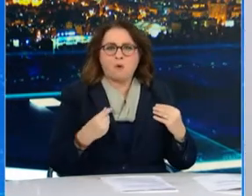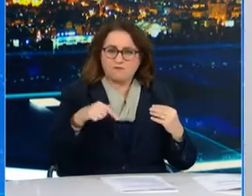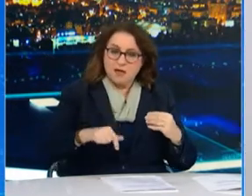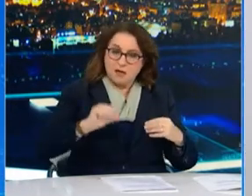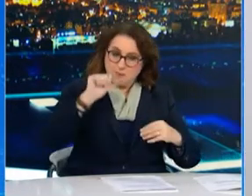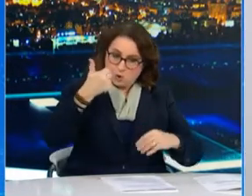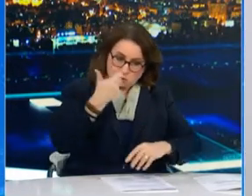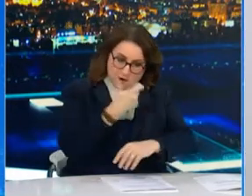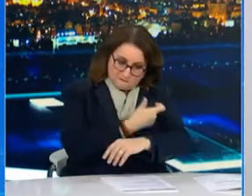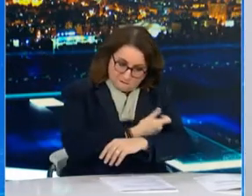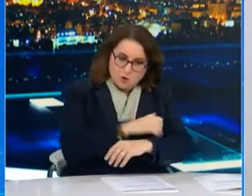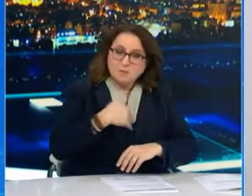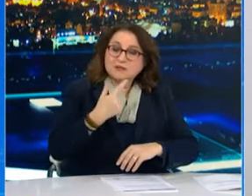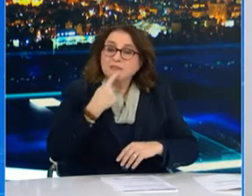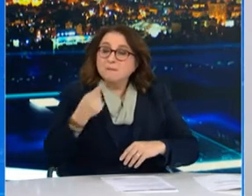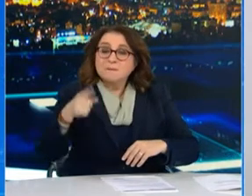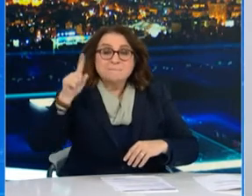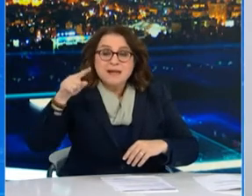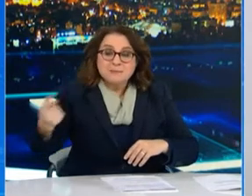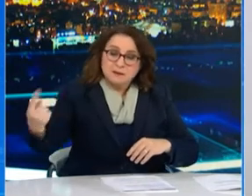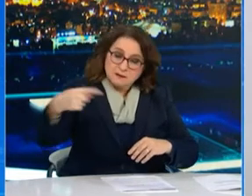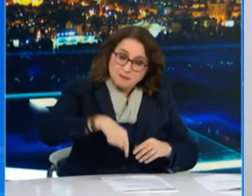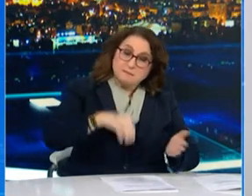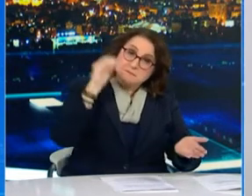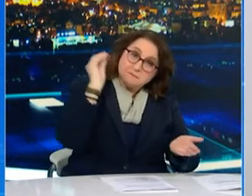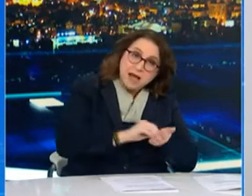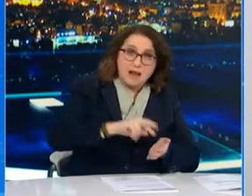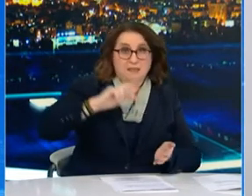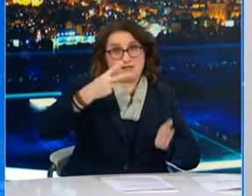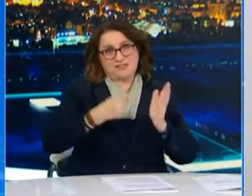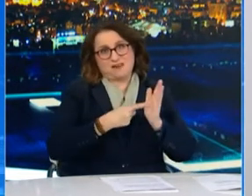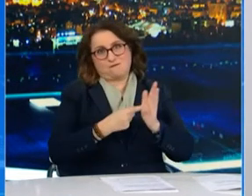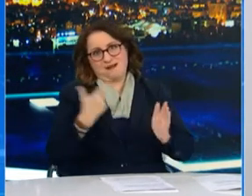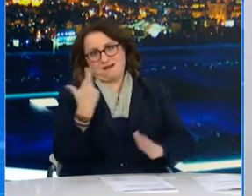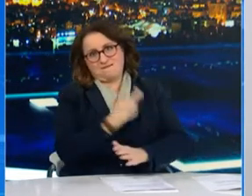μια οργανωμένη, δομημένη προσπάθεια. Βλέπετε ότι